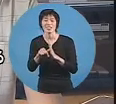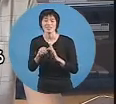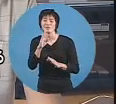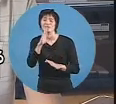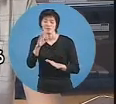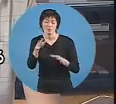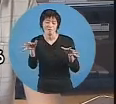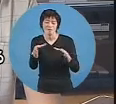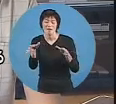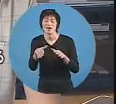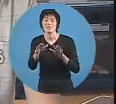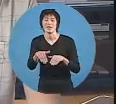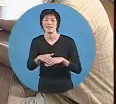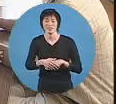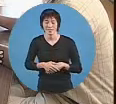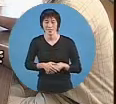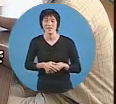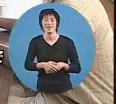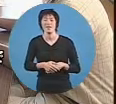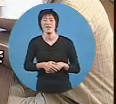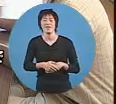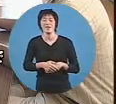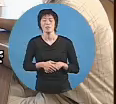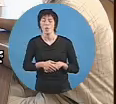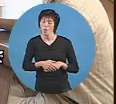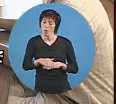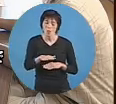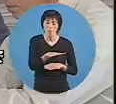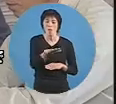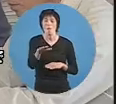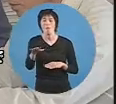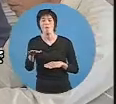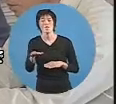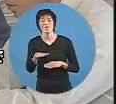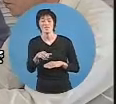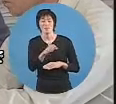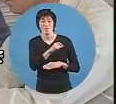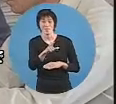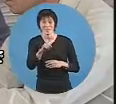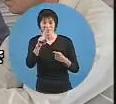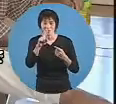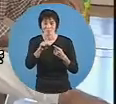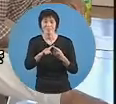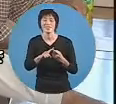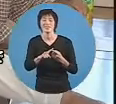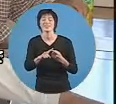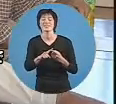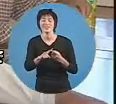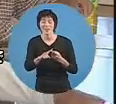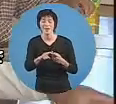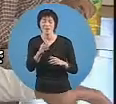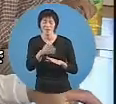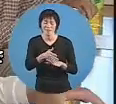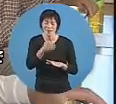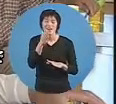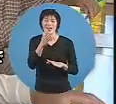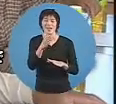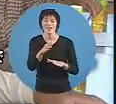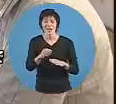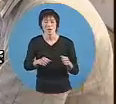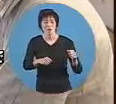るというところから始めました。本当に皆さん方の熱意っていうのは感じましたし、そのおかげで、まあ、ここま